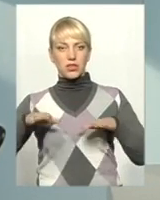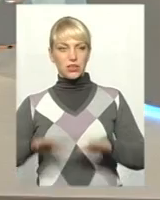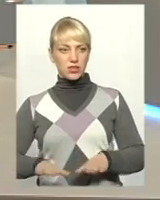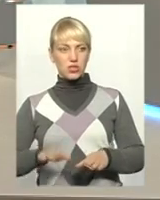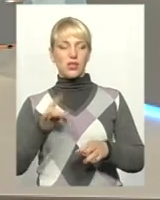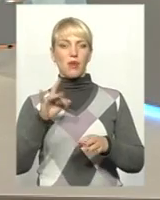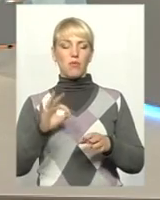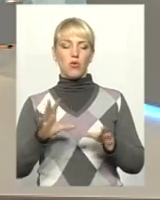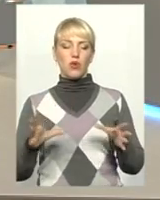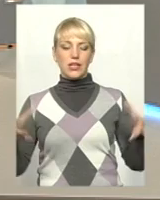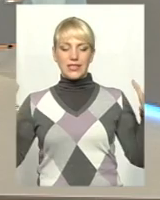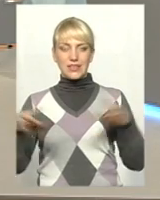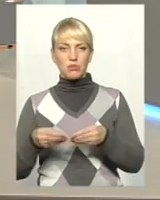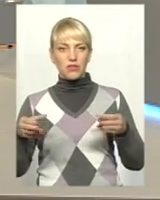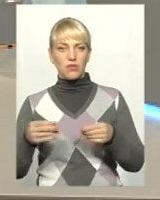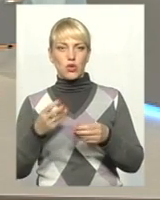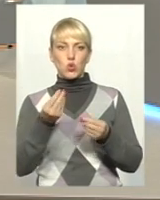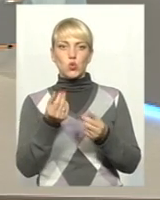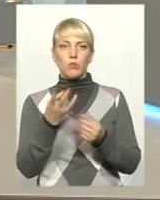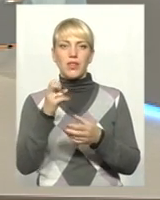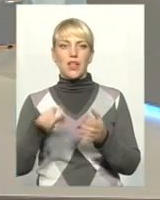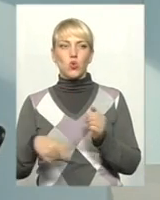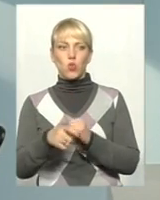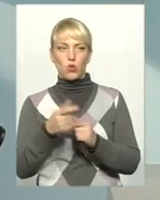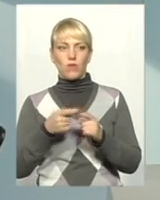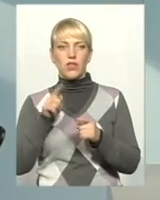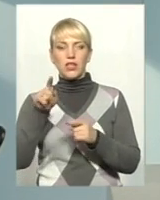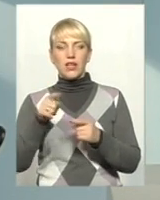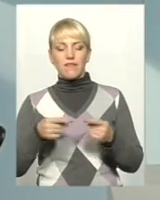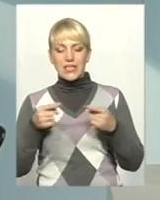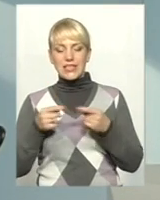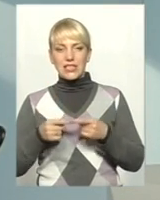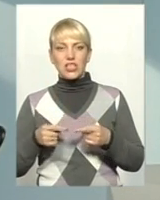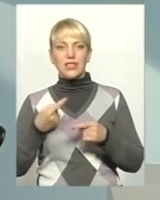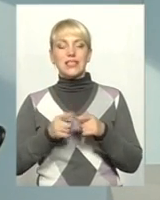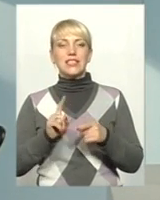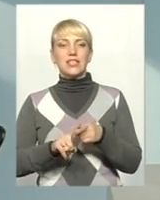виділити певну суму на дороги, вони визначаються саме з тими